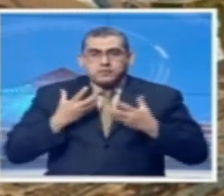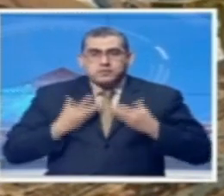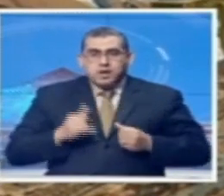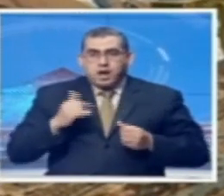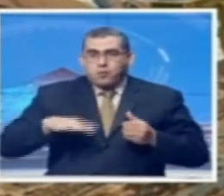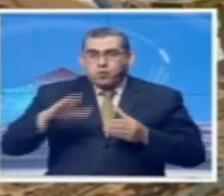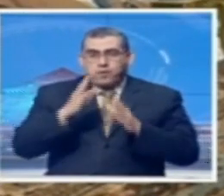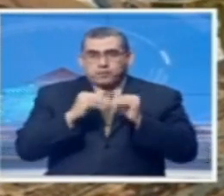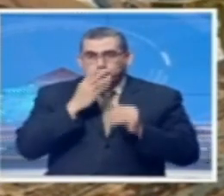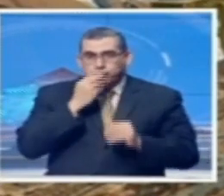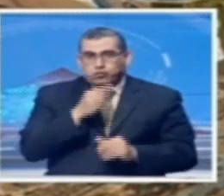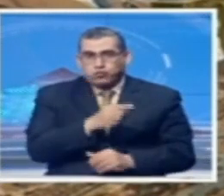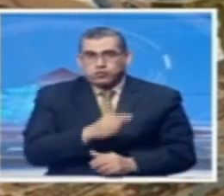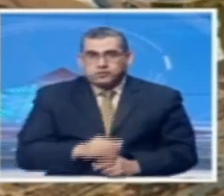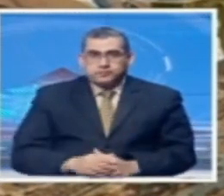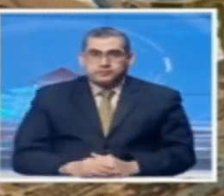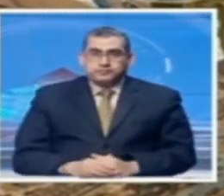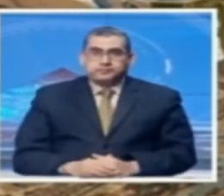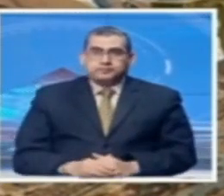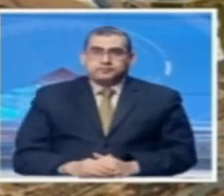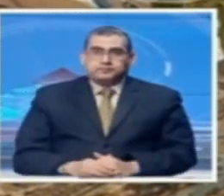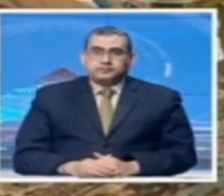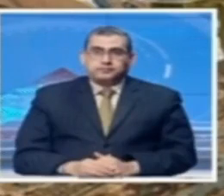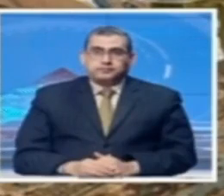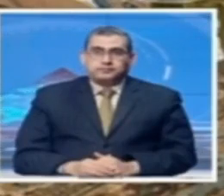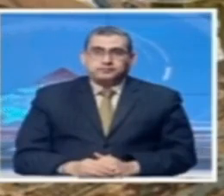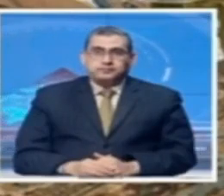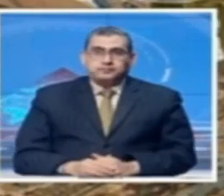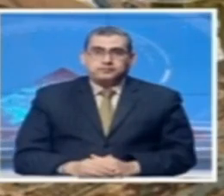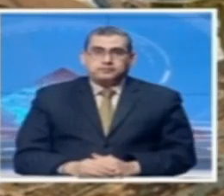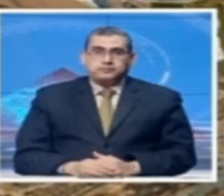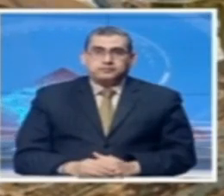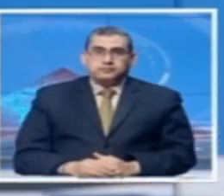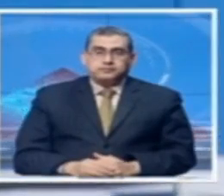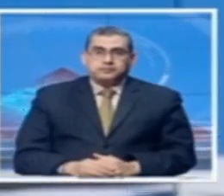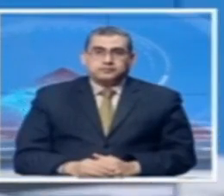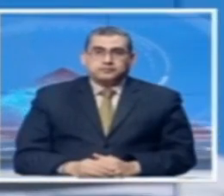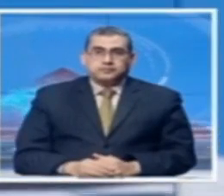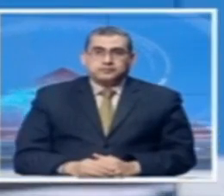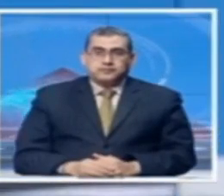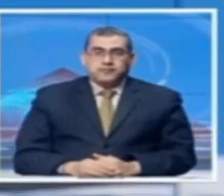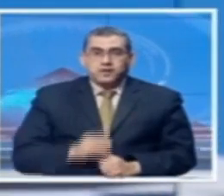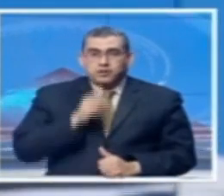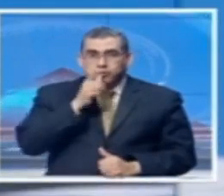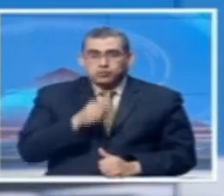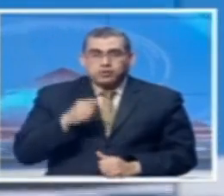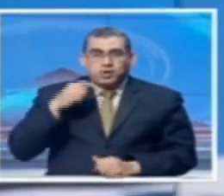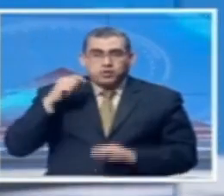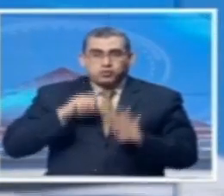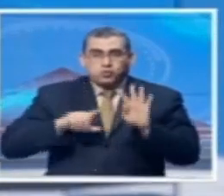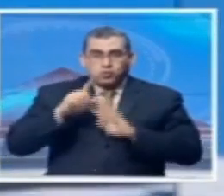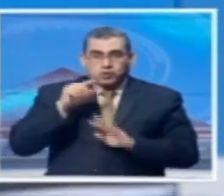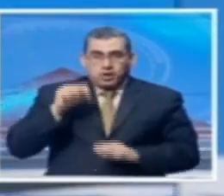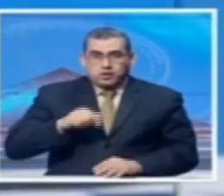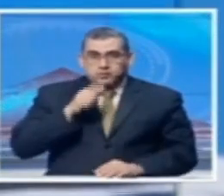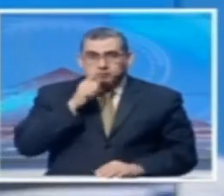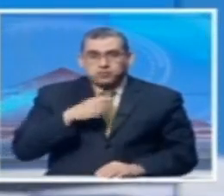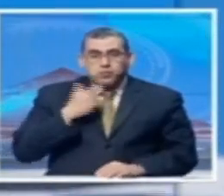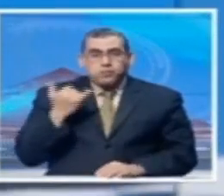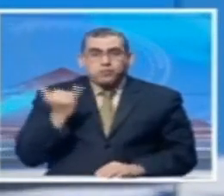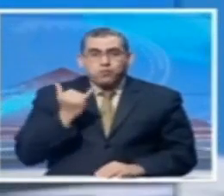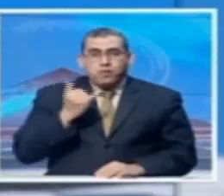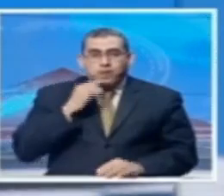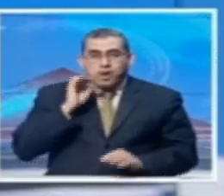لأمن واستقرار الوطن العربي. أكد رئيس الوزراء الدكتور مصطفى مدبولي